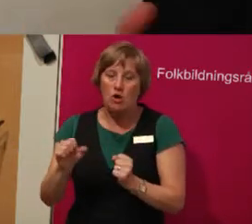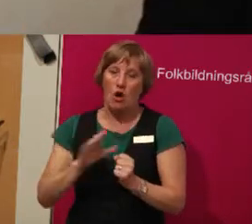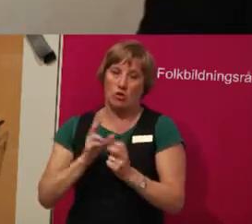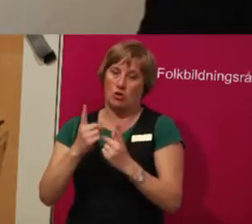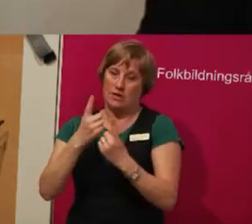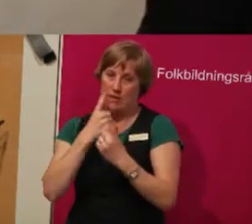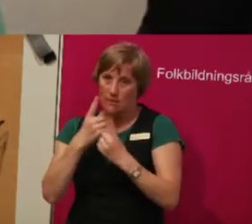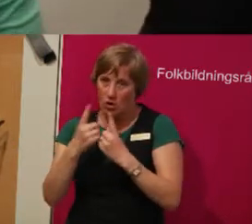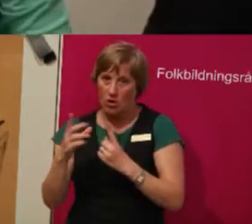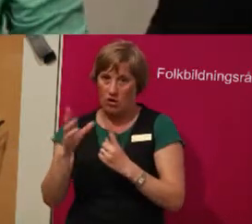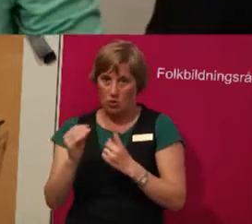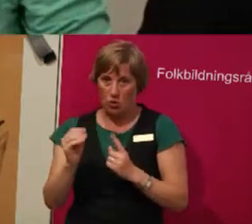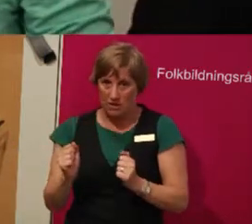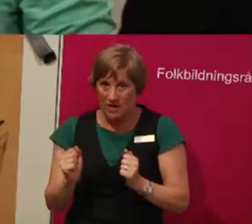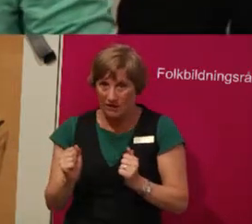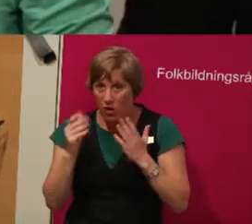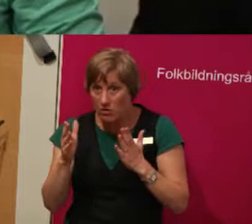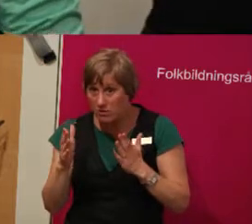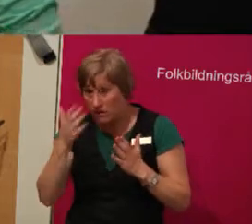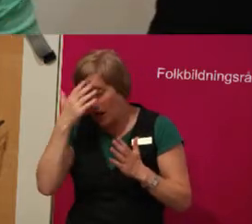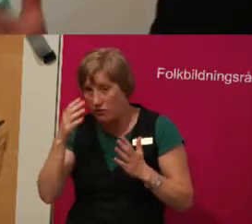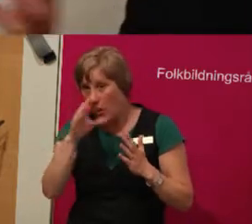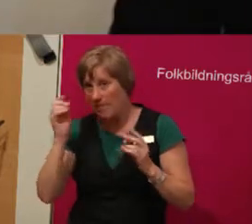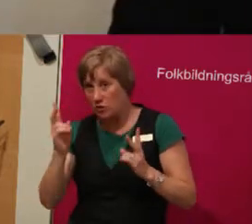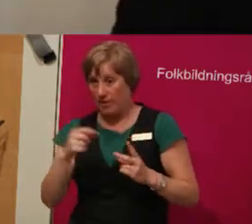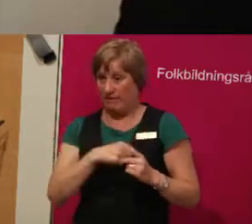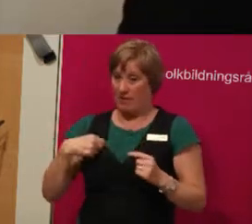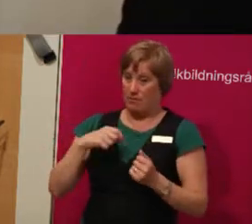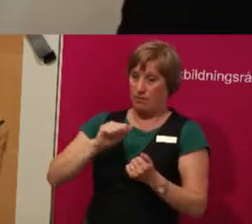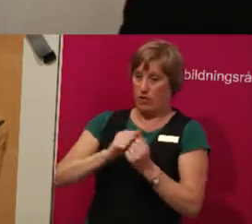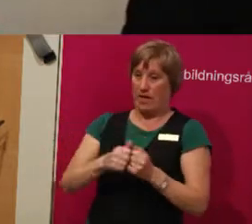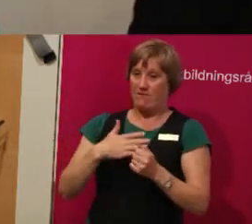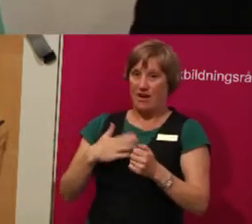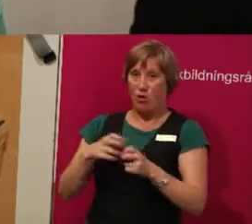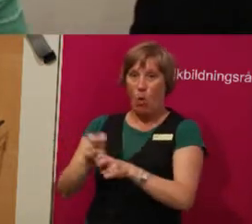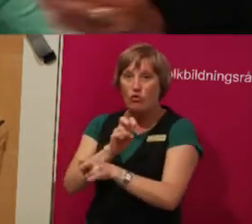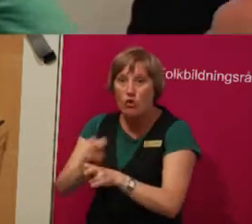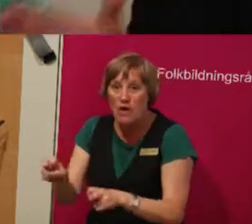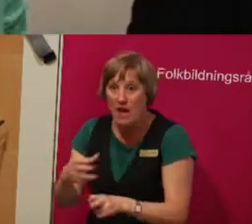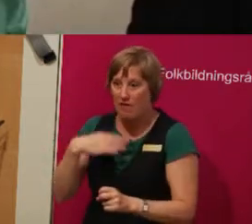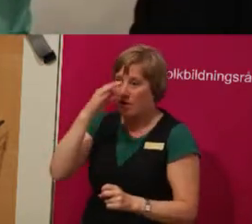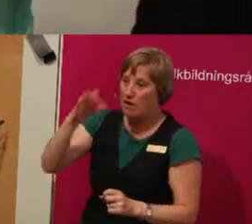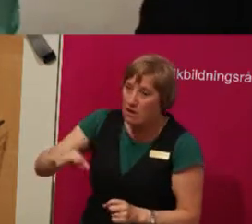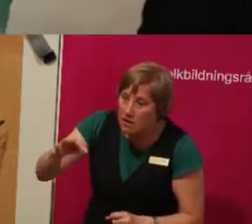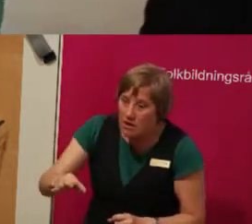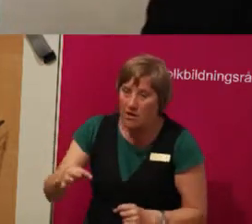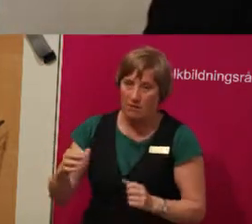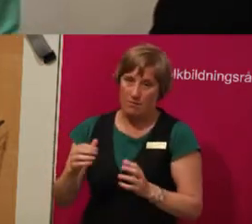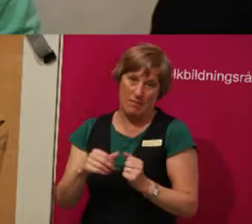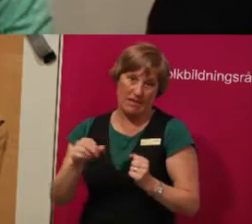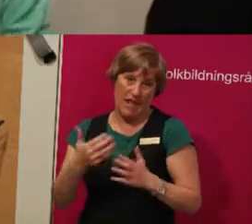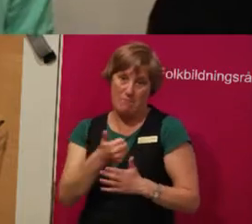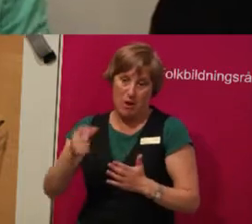ju alltid naturligtvis från er sida. Ah, nu vill de kontrollera oss. Mm. Eller nu vill de ha ut någonting av oss. Ja, vi vill ha ut någonting. Vi vill ha ut ett bättre kommunalt